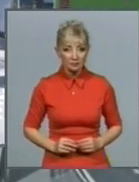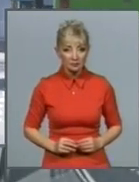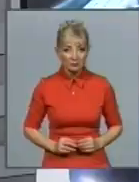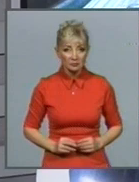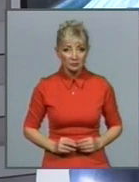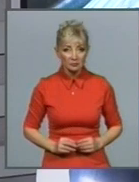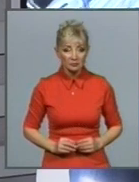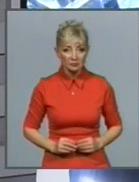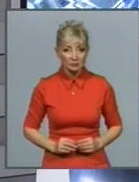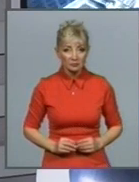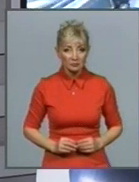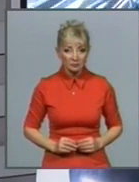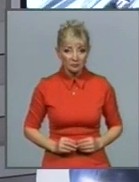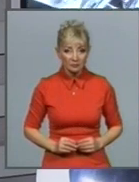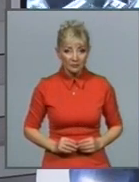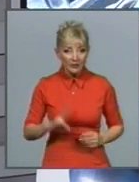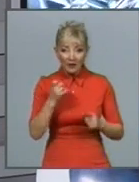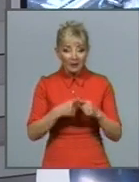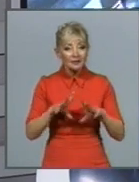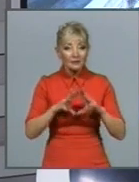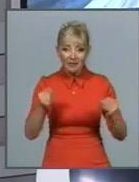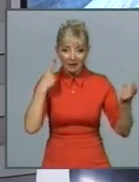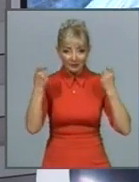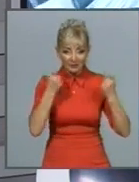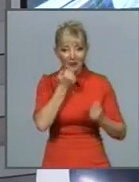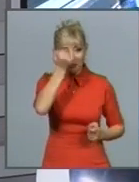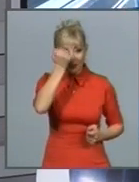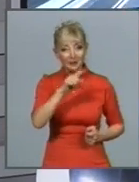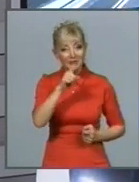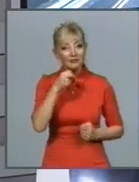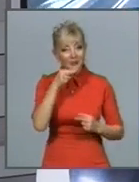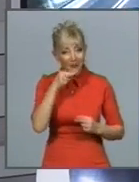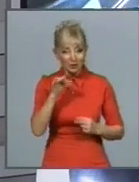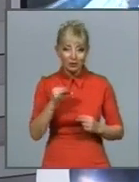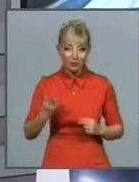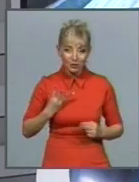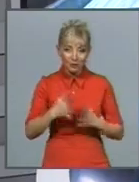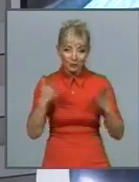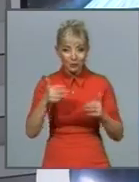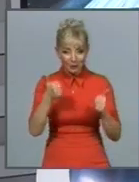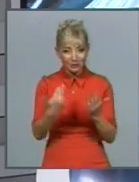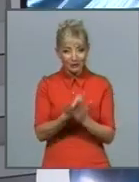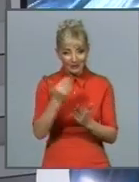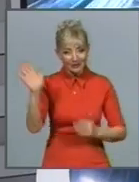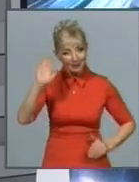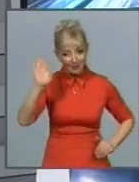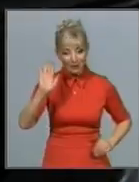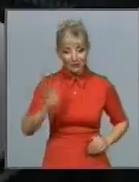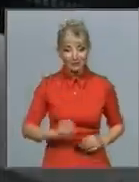Ізвістя. На цьому в мене вся інформація. Дякую вам за увагу та бажаю більше гарних новин. До побачення.